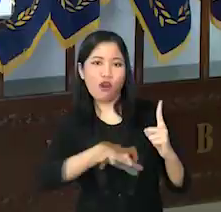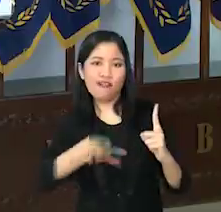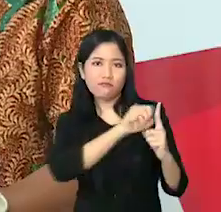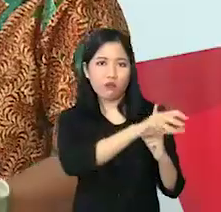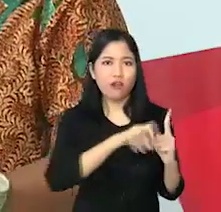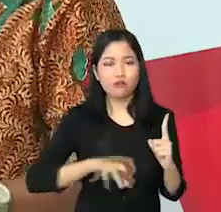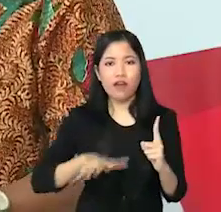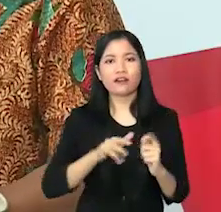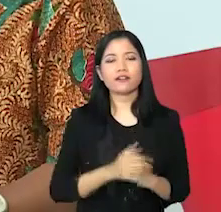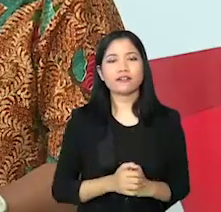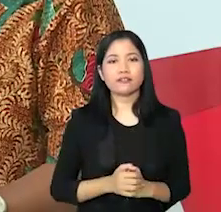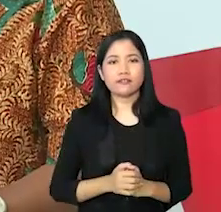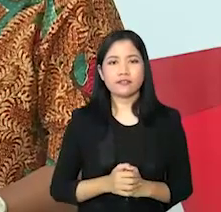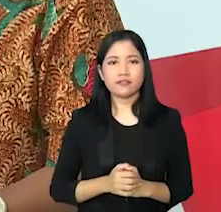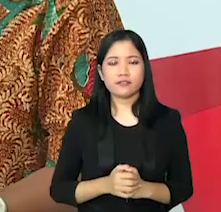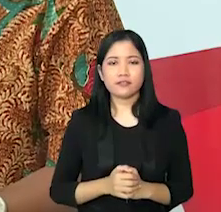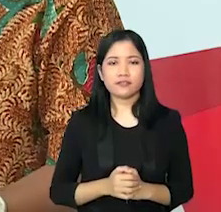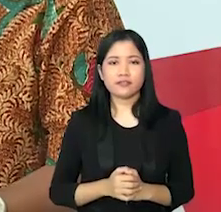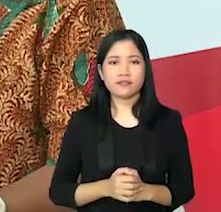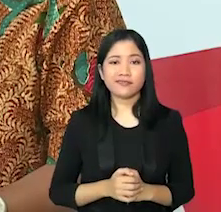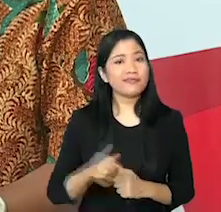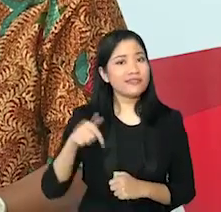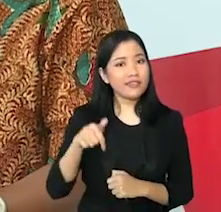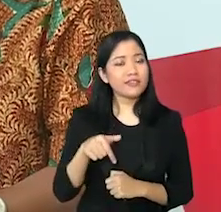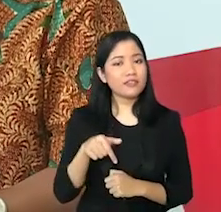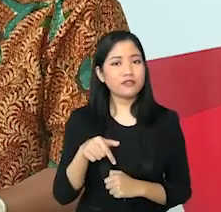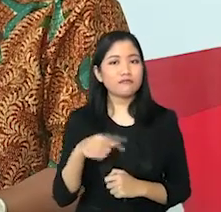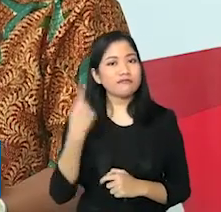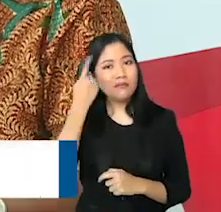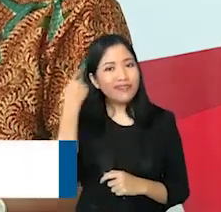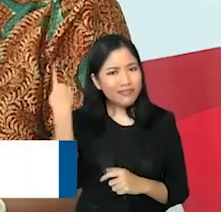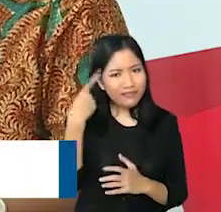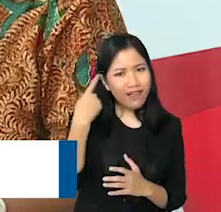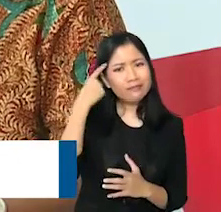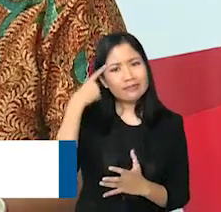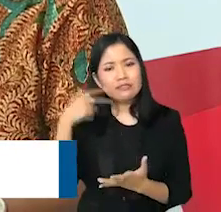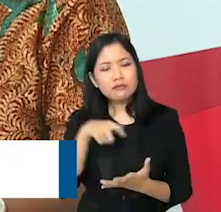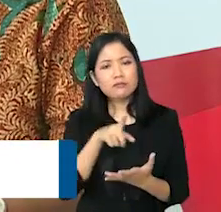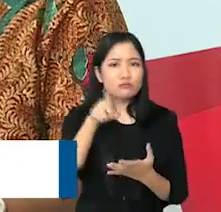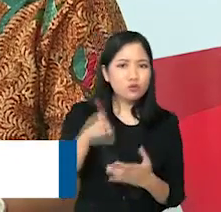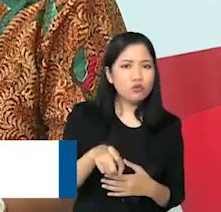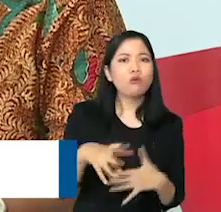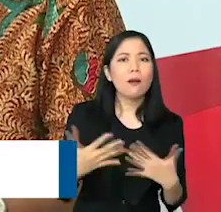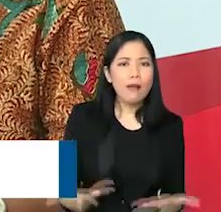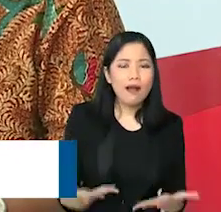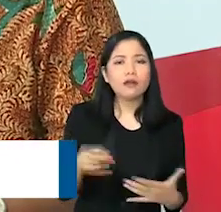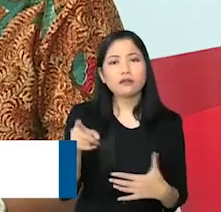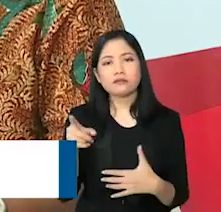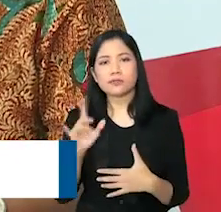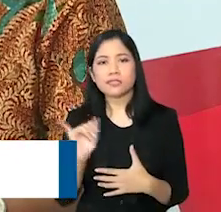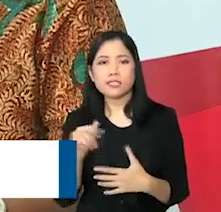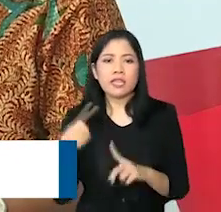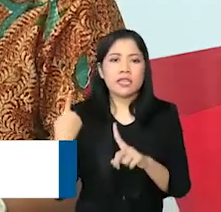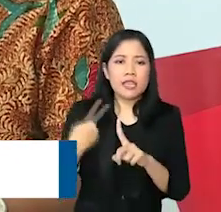ini saat ini dirasa perlu oleh pemerintah untuk kemudian memperkuat